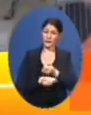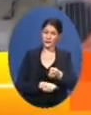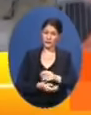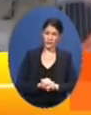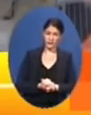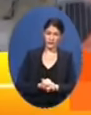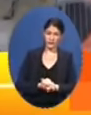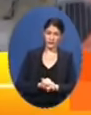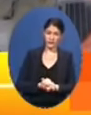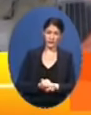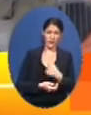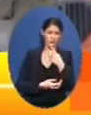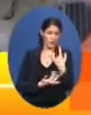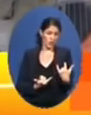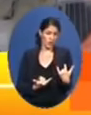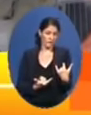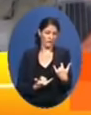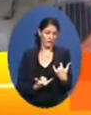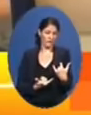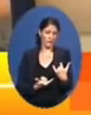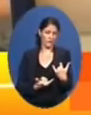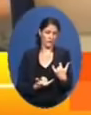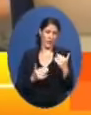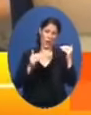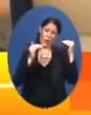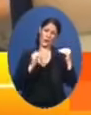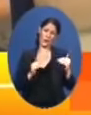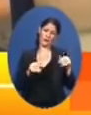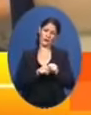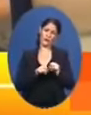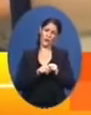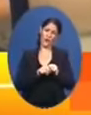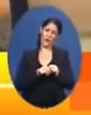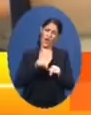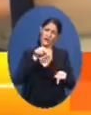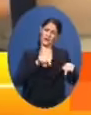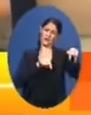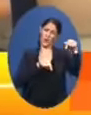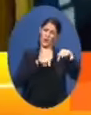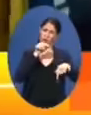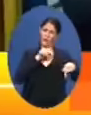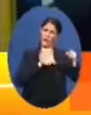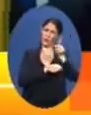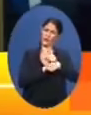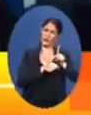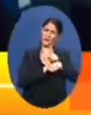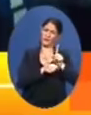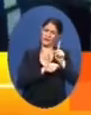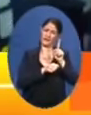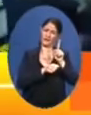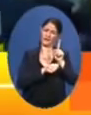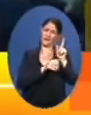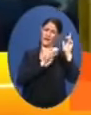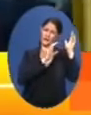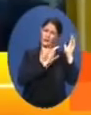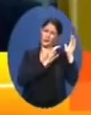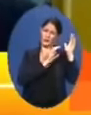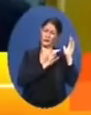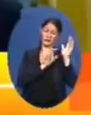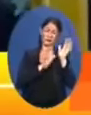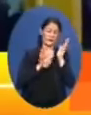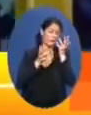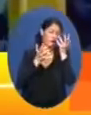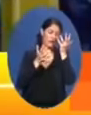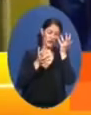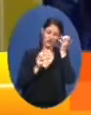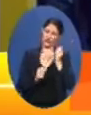עכשיו ולהוריד ולהחזיר אותנו לעידן העבדות, שזה תחילת הדרך לשם, אני חושב שזה חמור מאוד. אתה